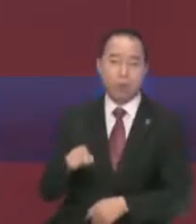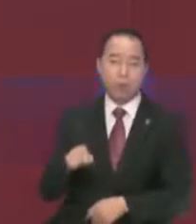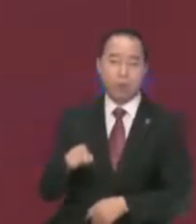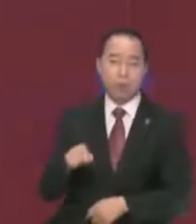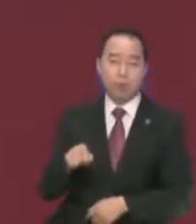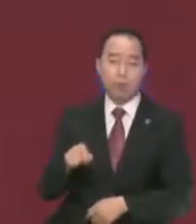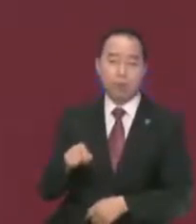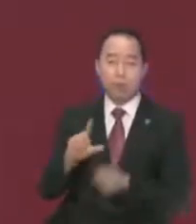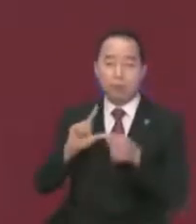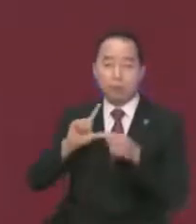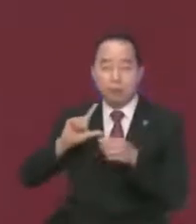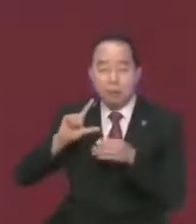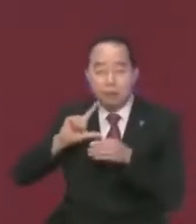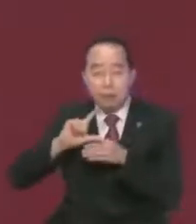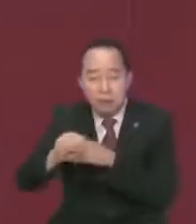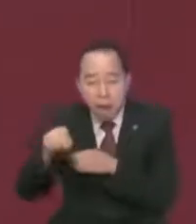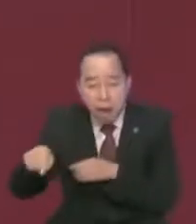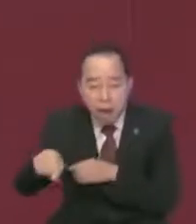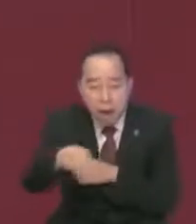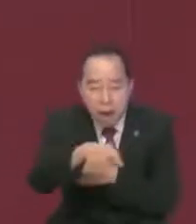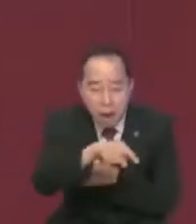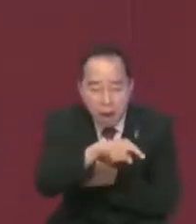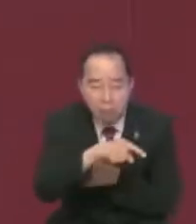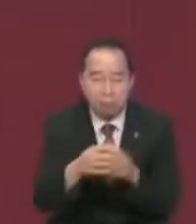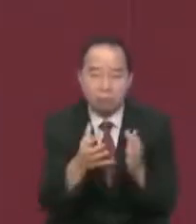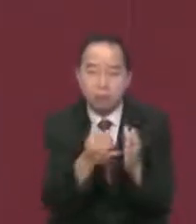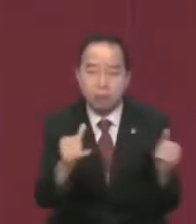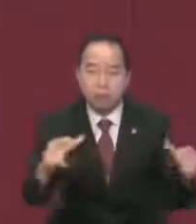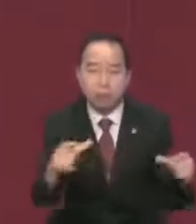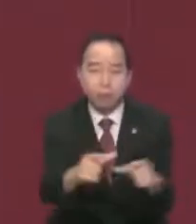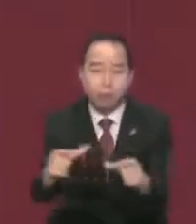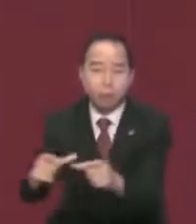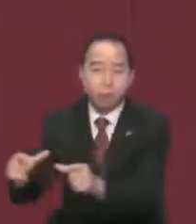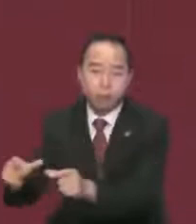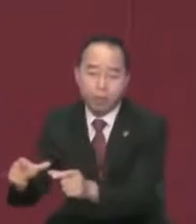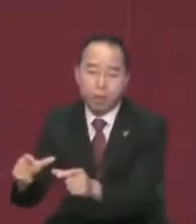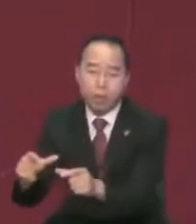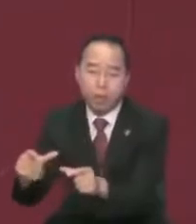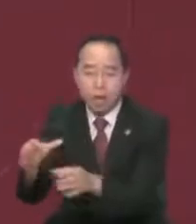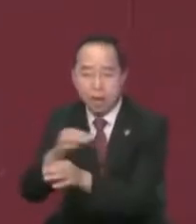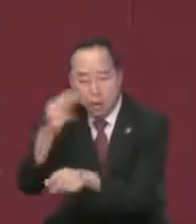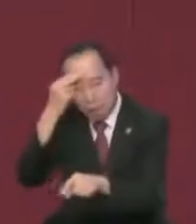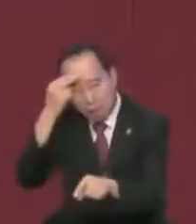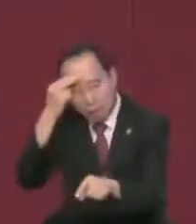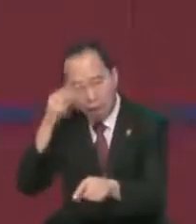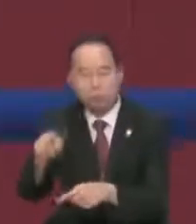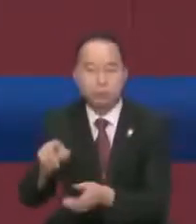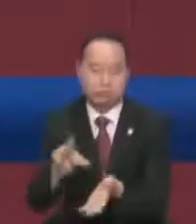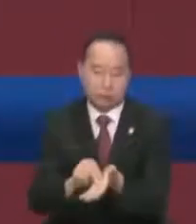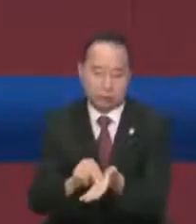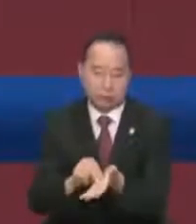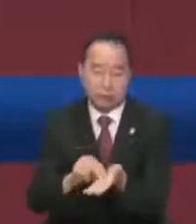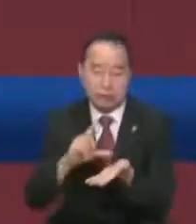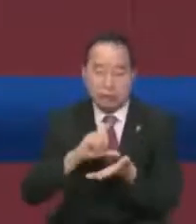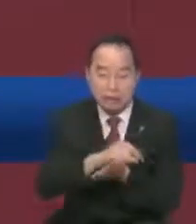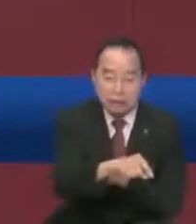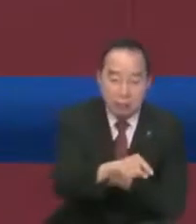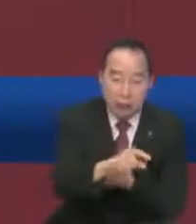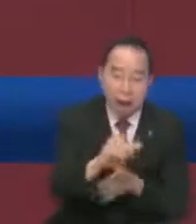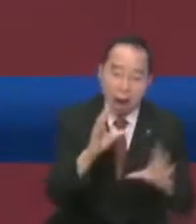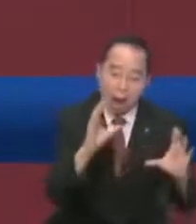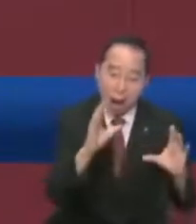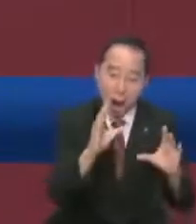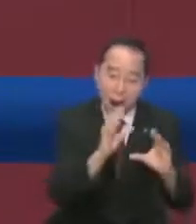반면에 대부분의 지방은 경제 쇠퇴와 인구 감소의 허덕입니다. 지방 소멸은 이론이